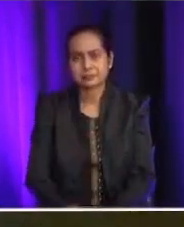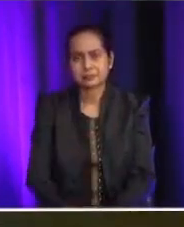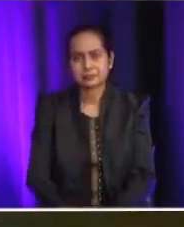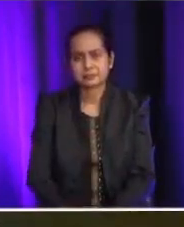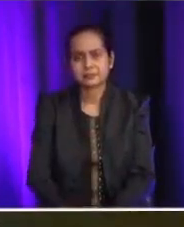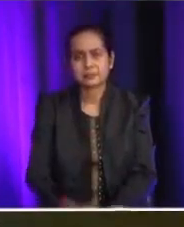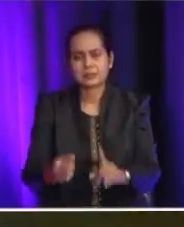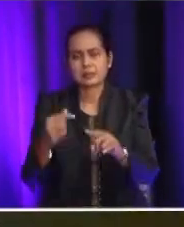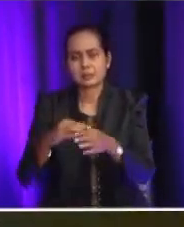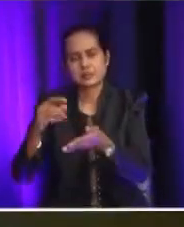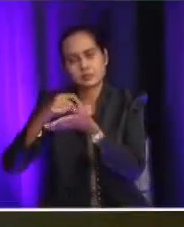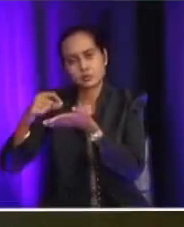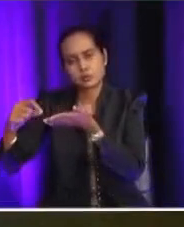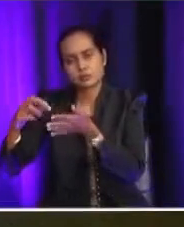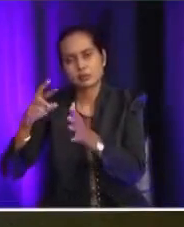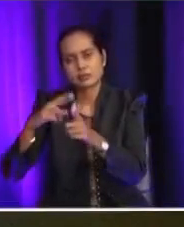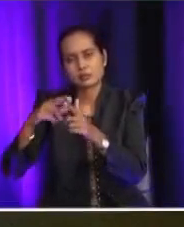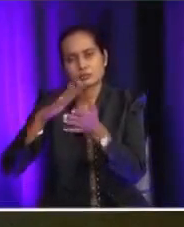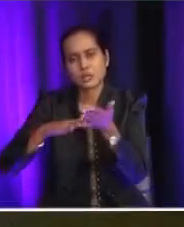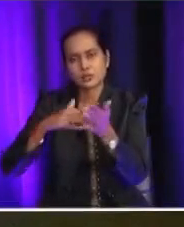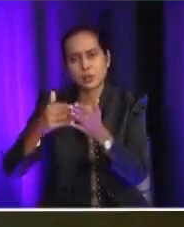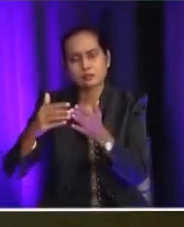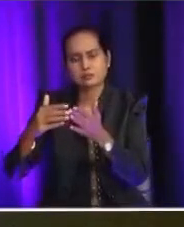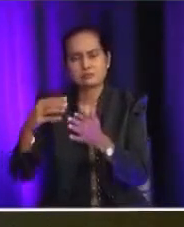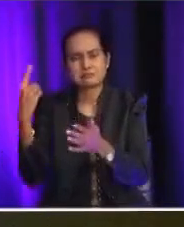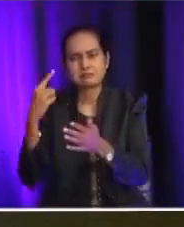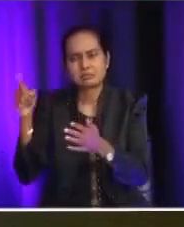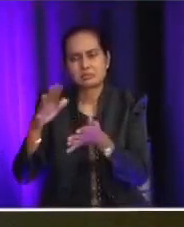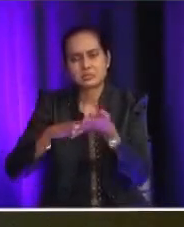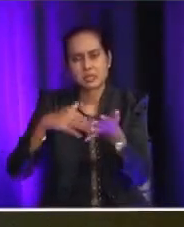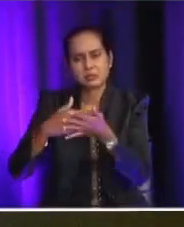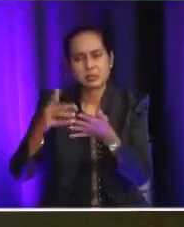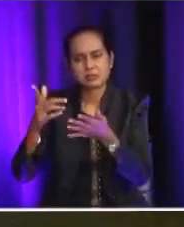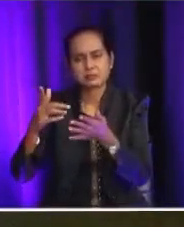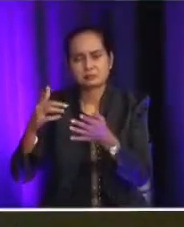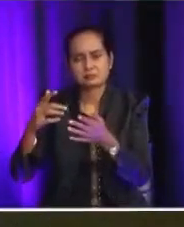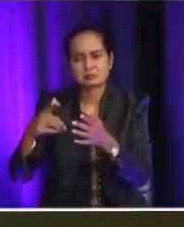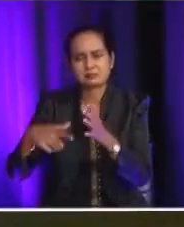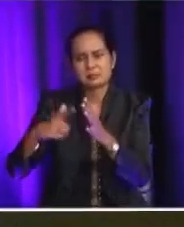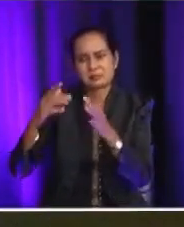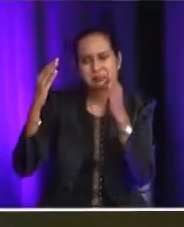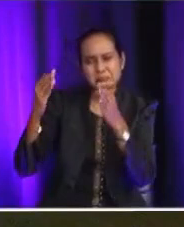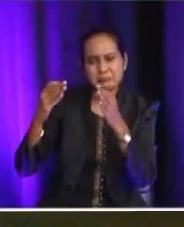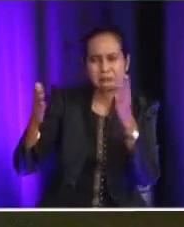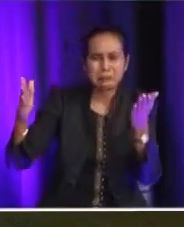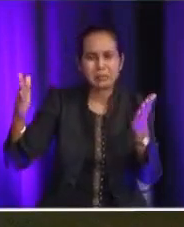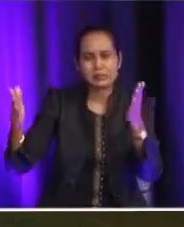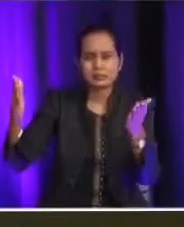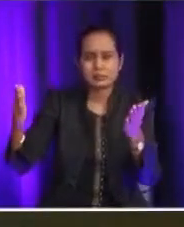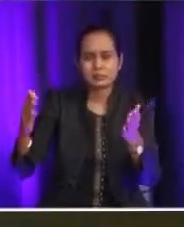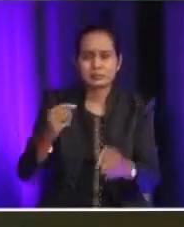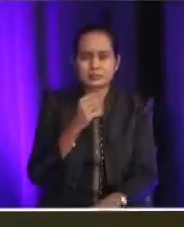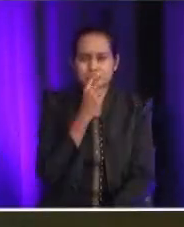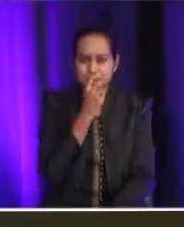bentuk penulisan maupun jadual. Selalunya jadual ini dia ke arah perbezaan kan cikgu? Ya, jadi kita tanya